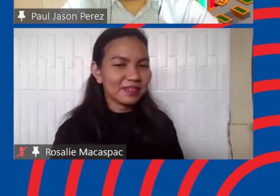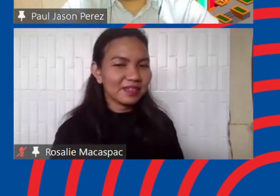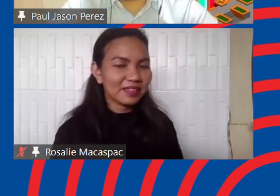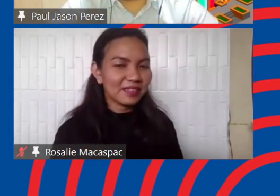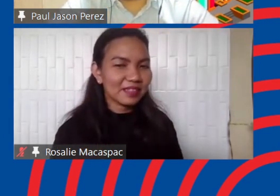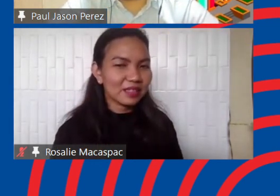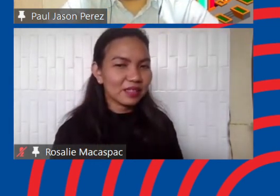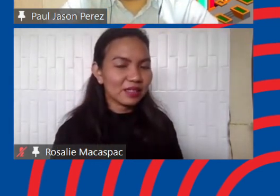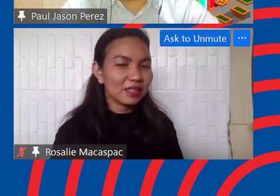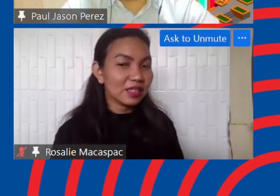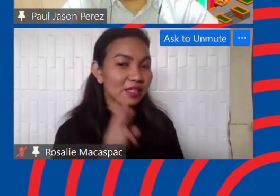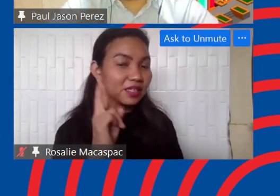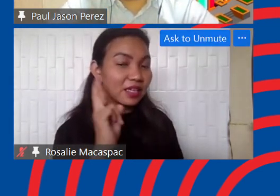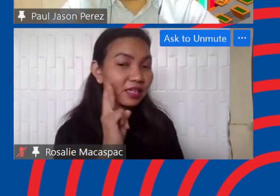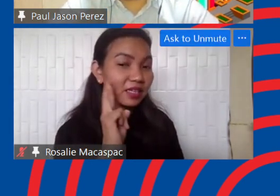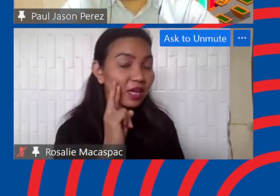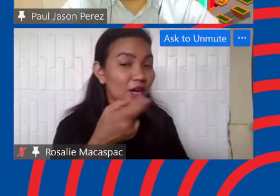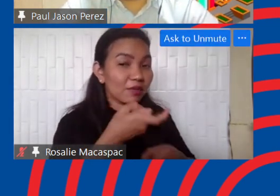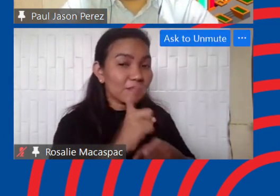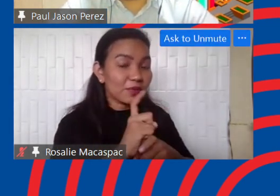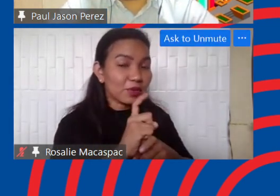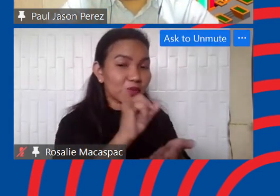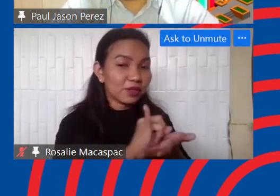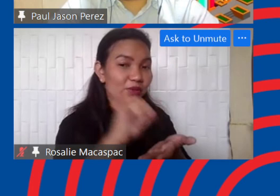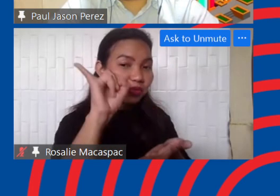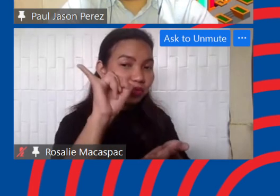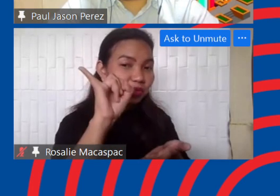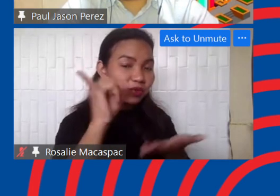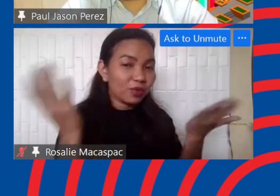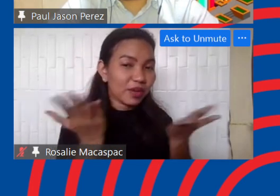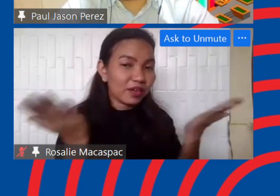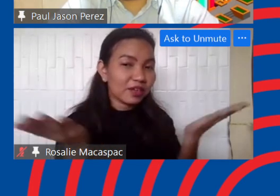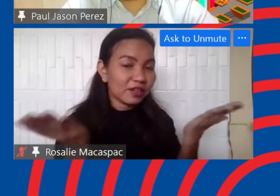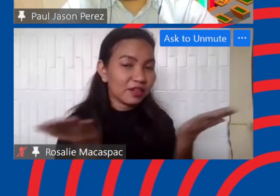Rizalina. From what institution po?